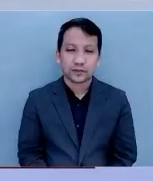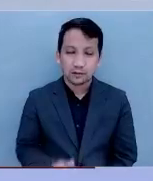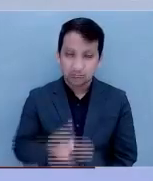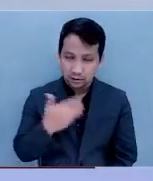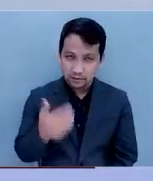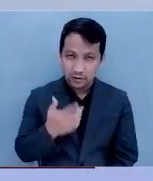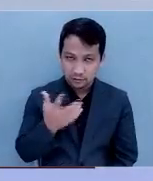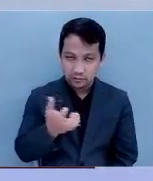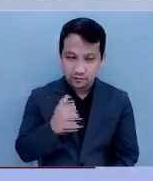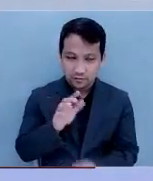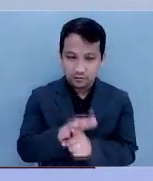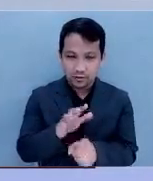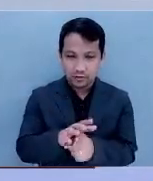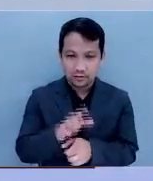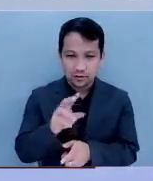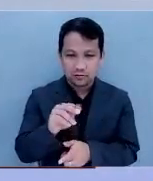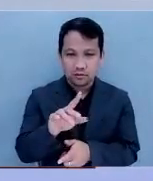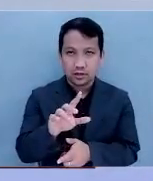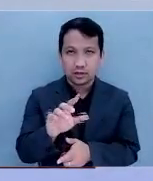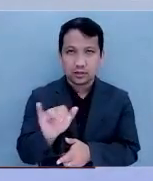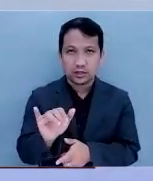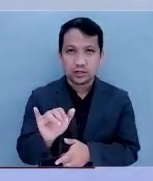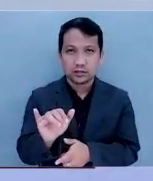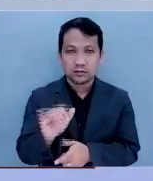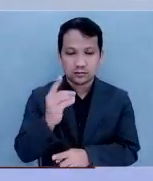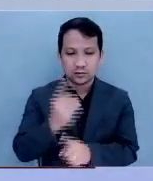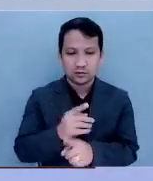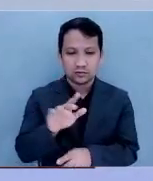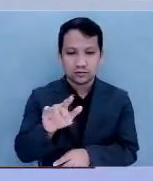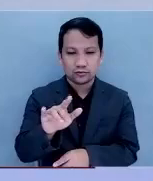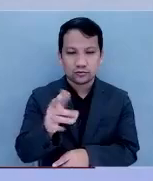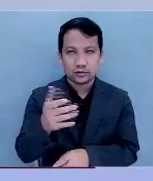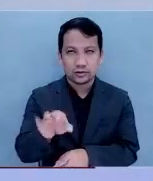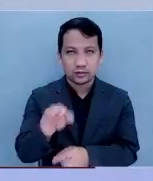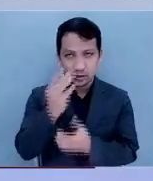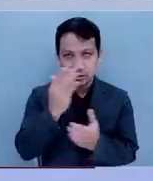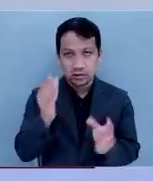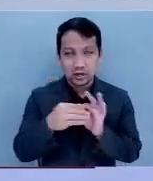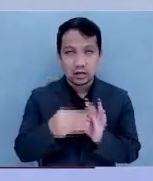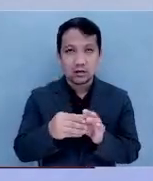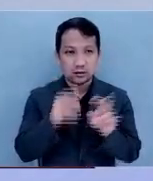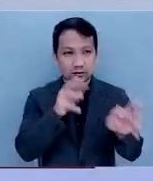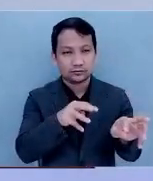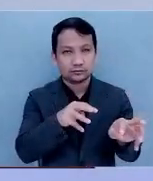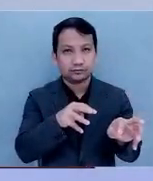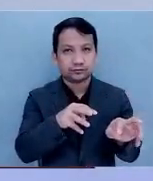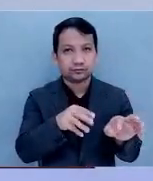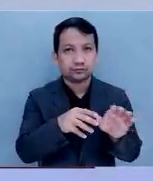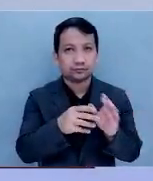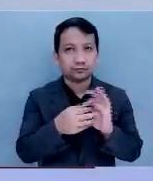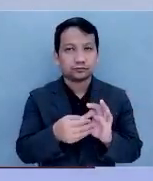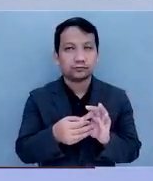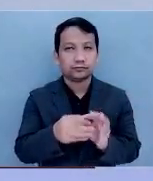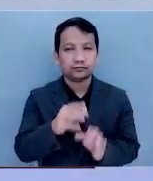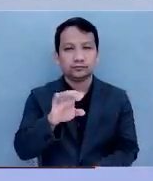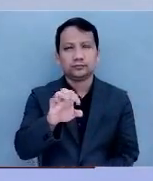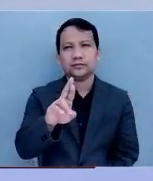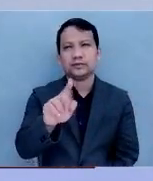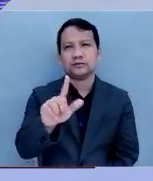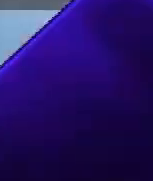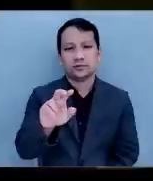naman sa mga fans ng Money Heist, sa December 29 na mapapanood ang spin-off series na